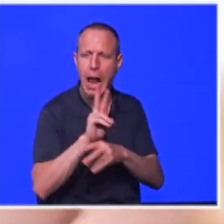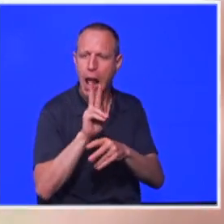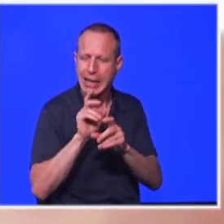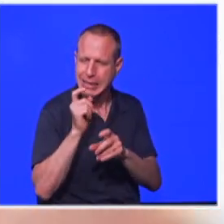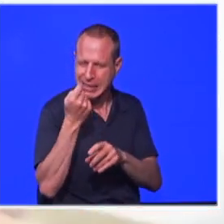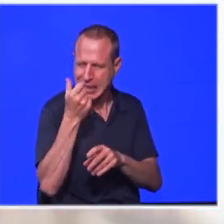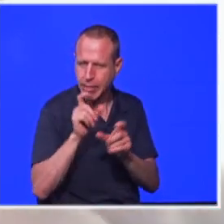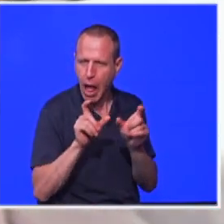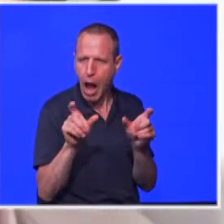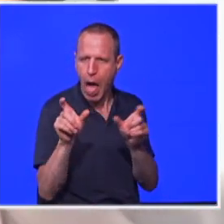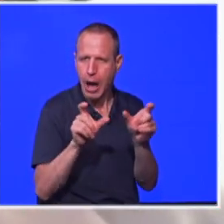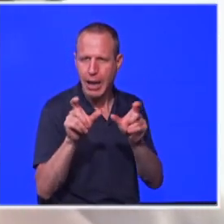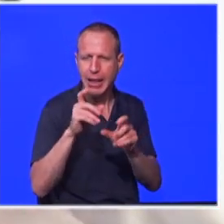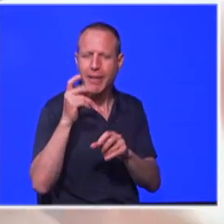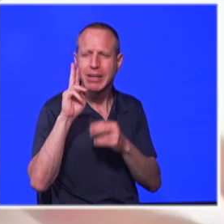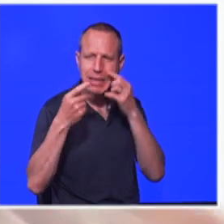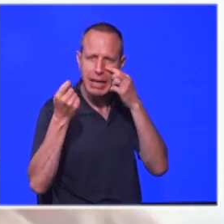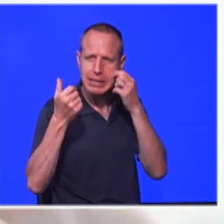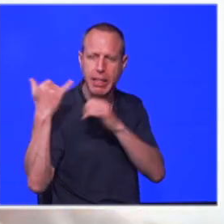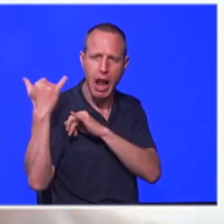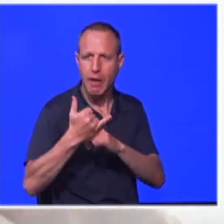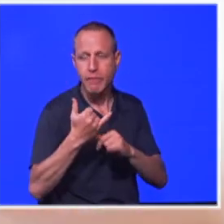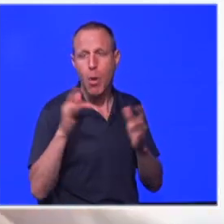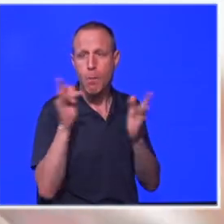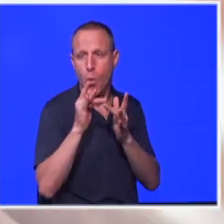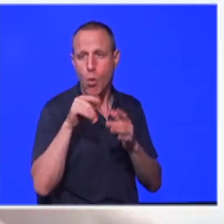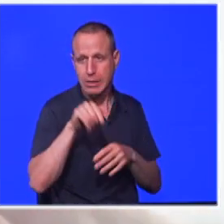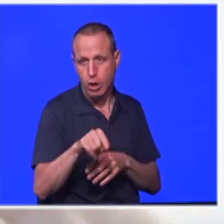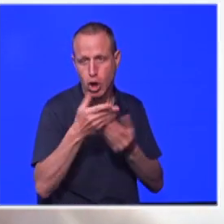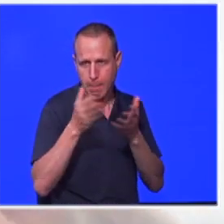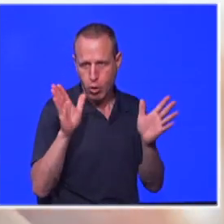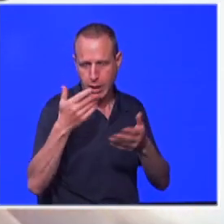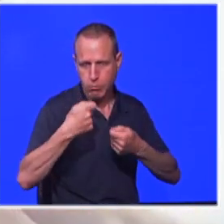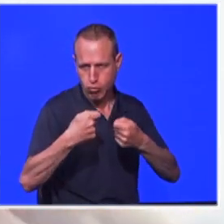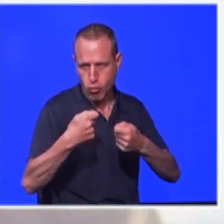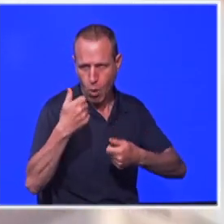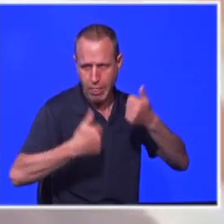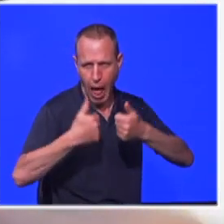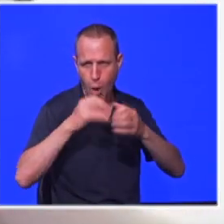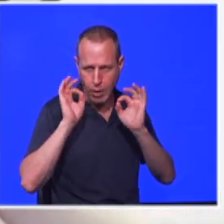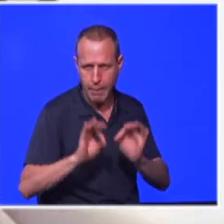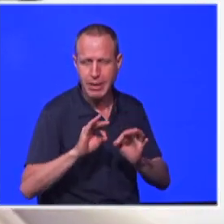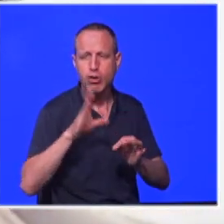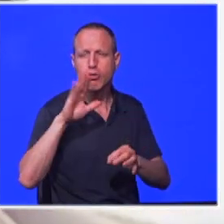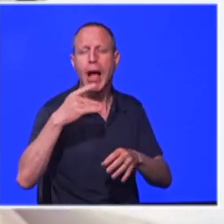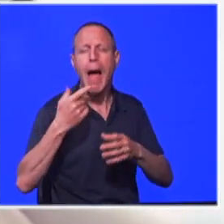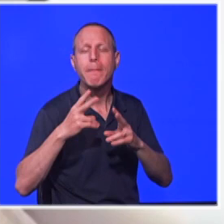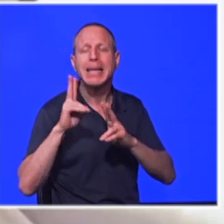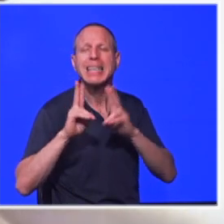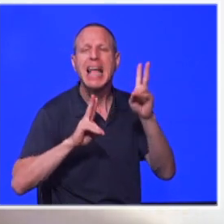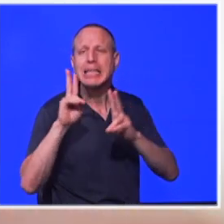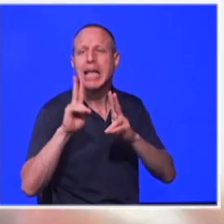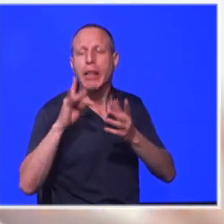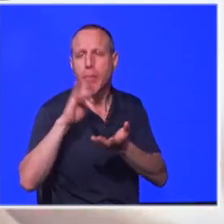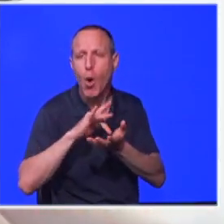אבל בעצם קצת קצת מדי פעם לייבא, ולעומת זאת כשבעצם פותחים את השוק לתחרות אמיתית, שבה גם היצרן המקומי וגם